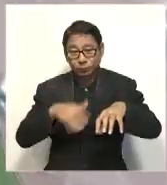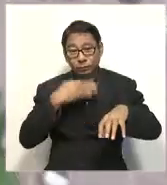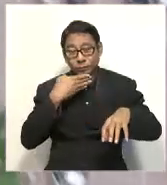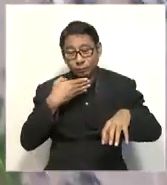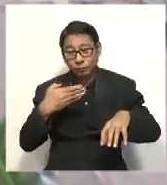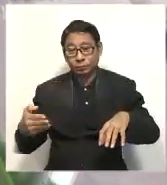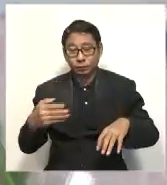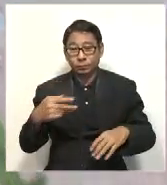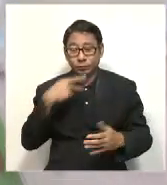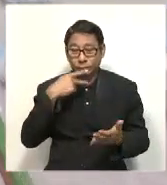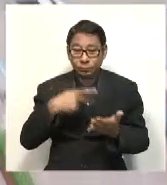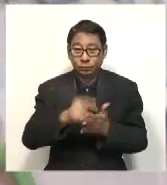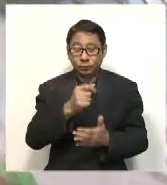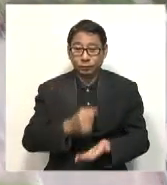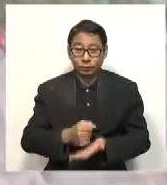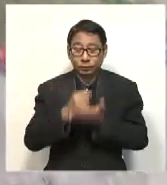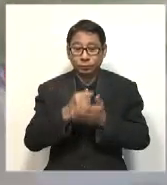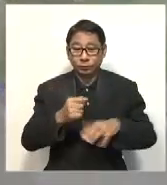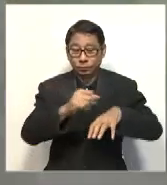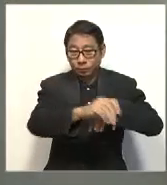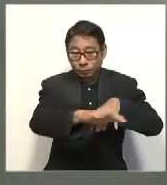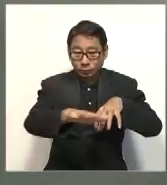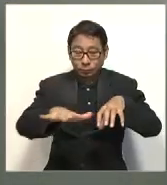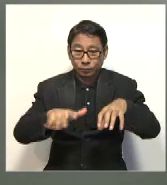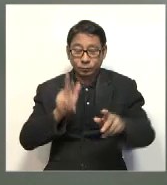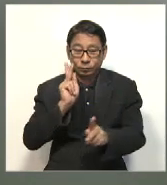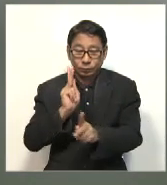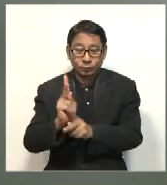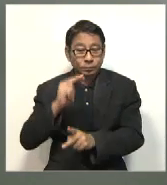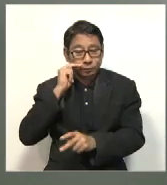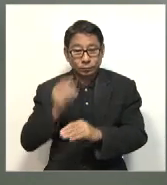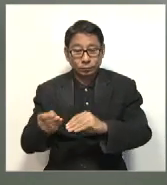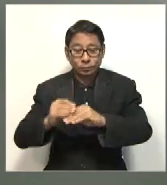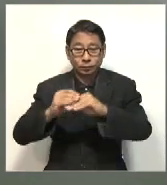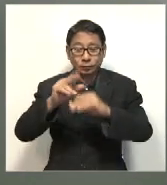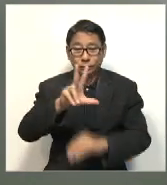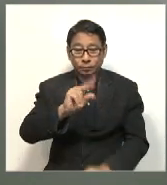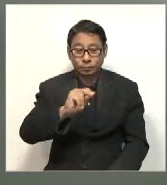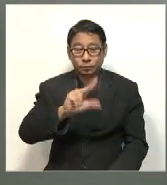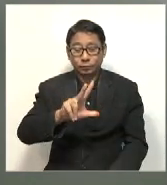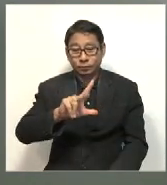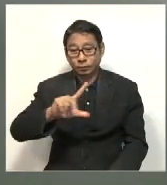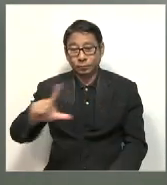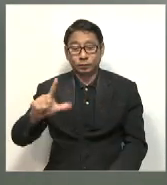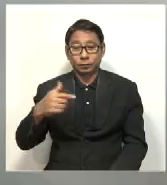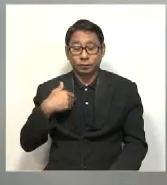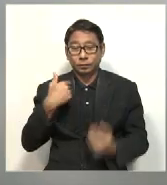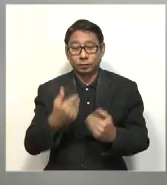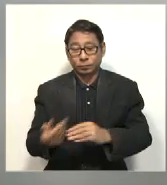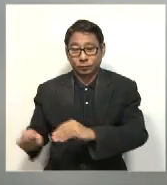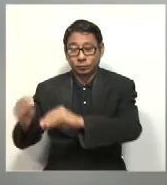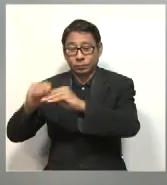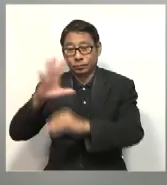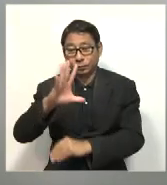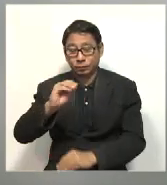ชน์ที่เห็นชัดๆเลยก็คือจะช่วยให้กว้านพะเยาสามารถกักเก็บน้ำเพิ่มขึ้นจากเดิม33ล้านลูกบาศก์เมตรมาเป็น